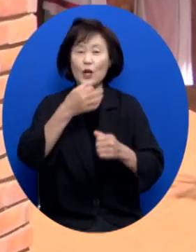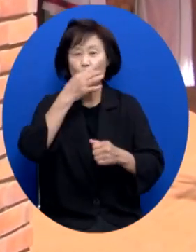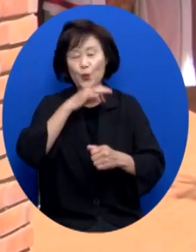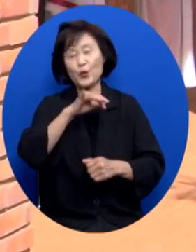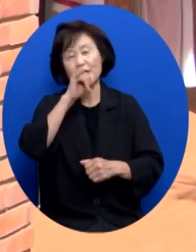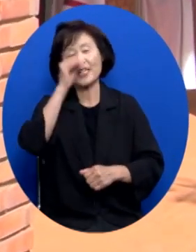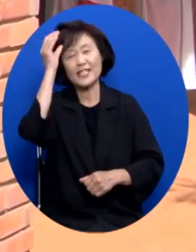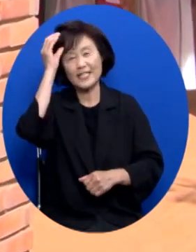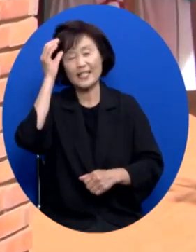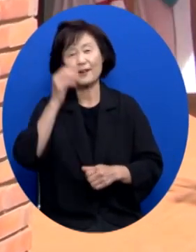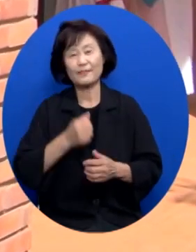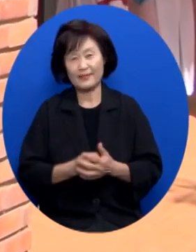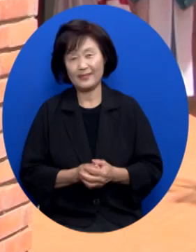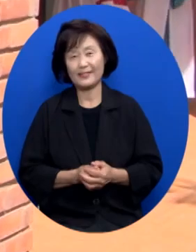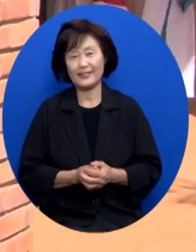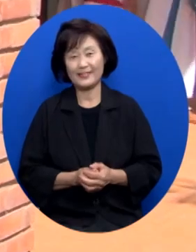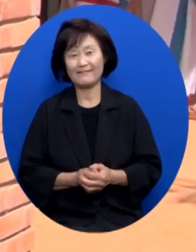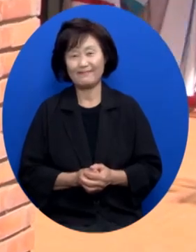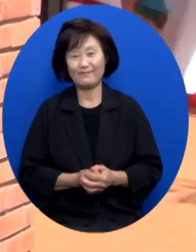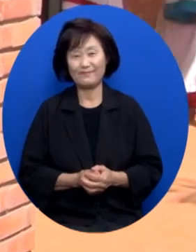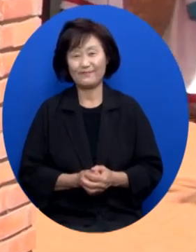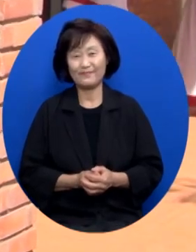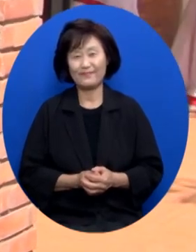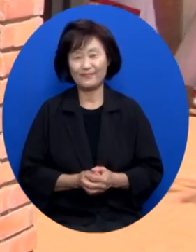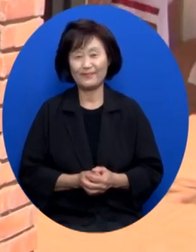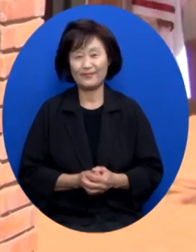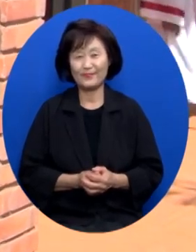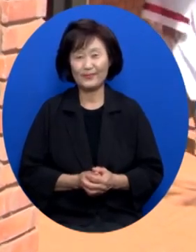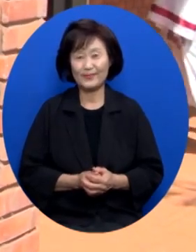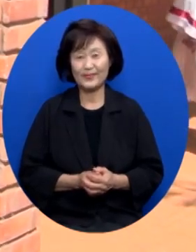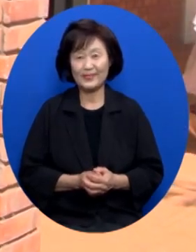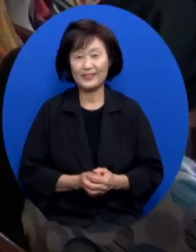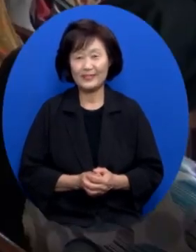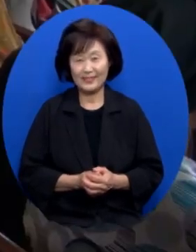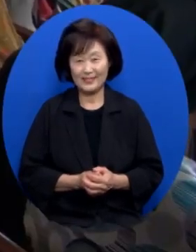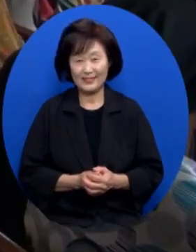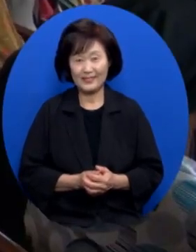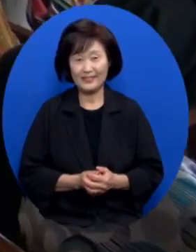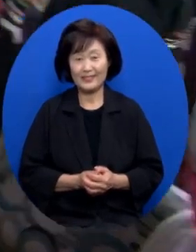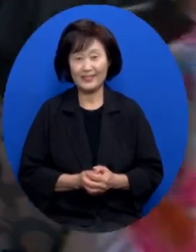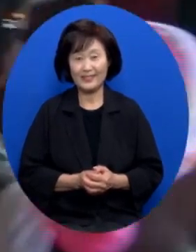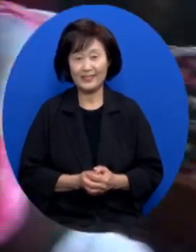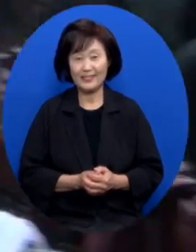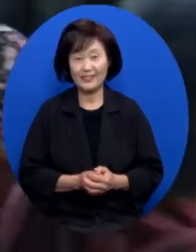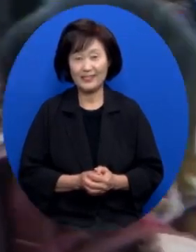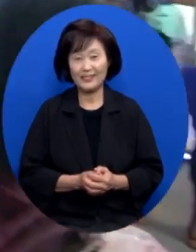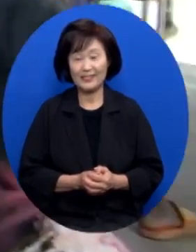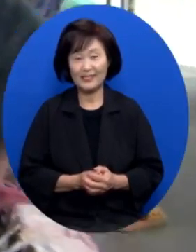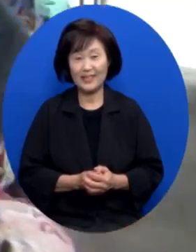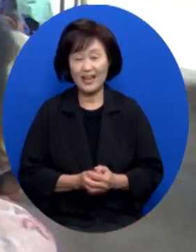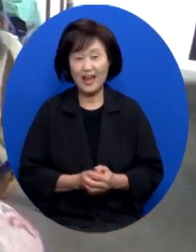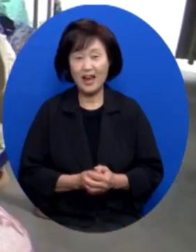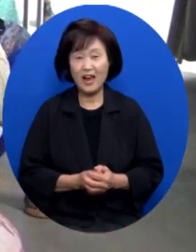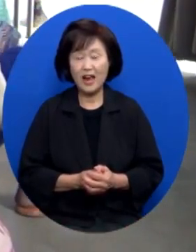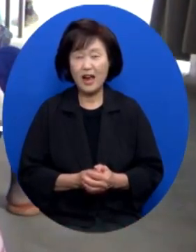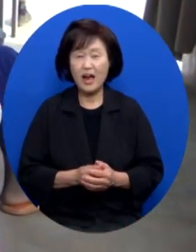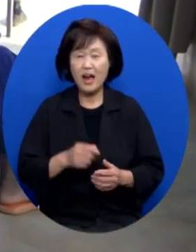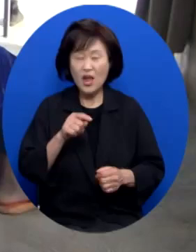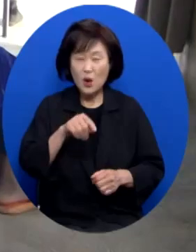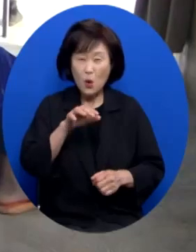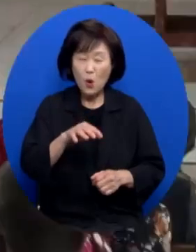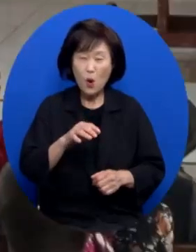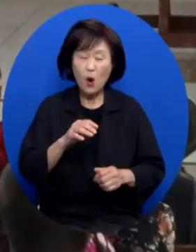to educate them, and to see them growing very well. 척박한 지형으로